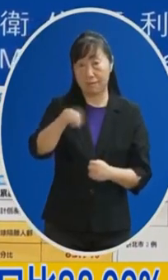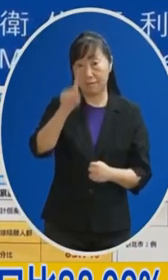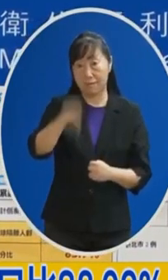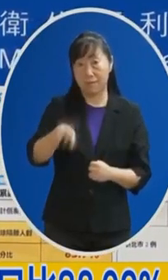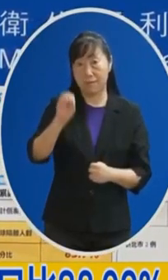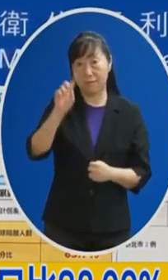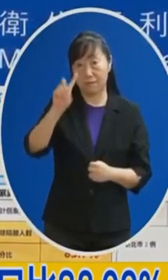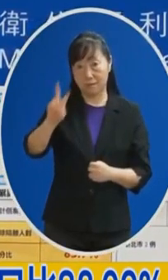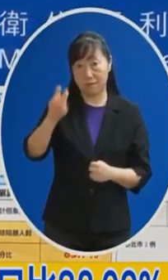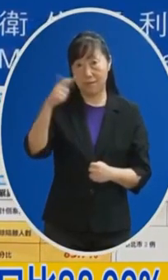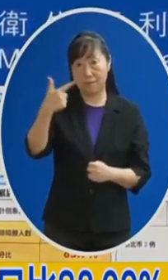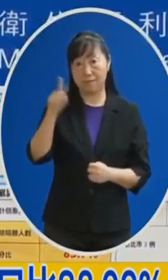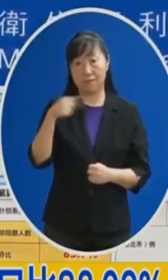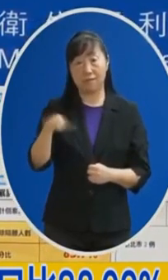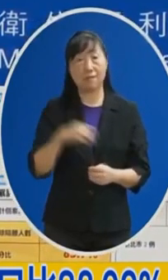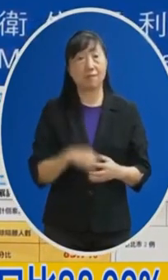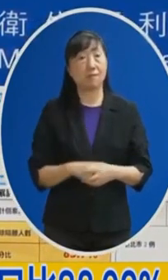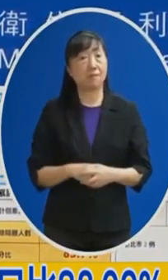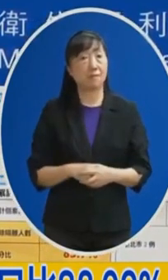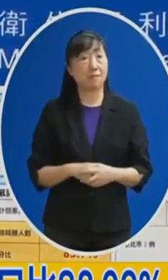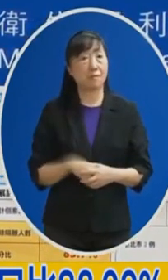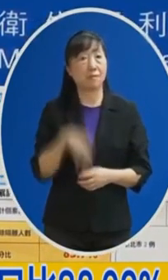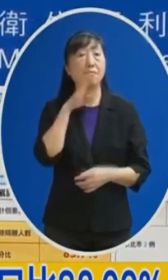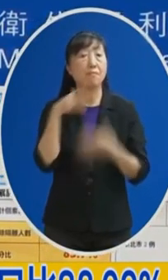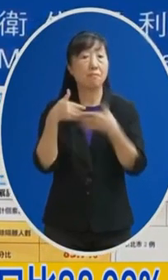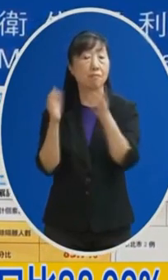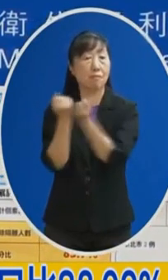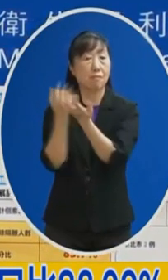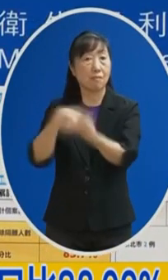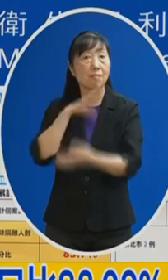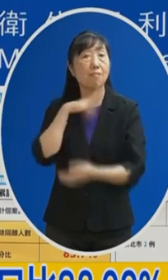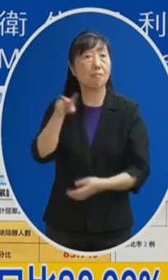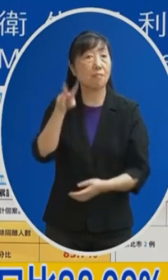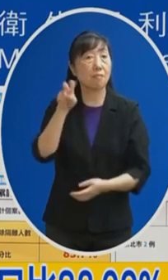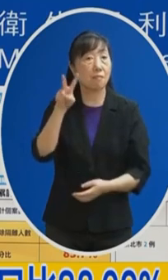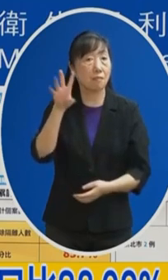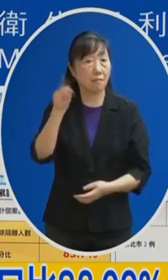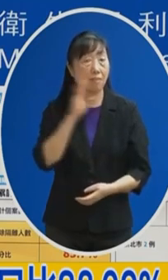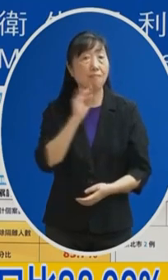231026人次哦，那主要是 Moderna 接种